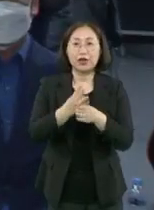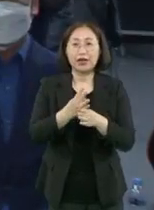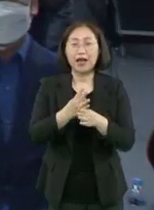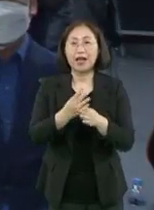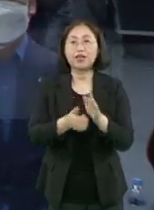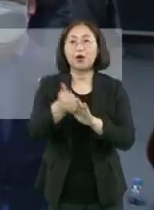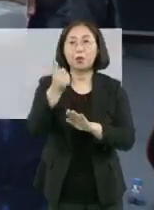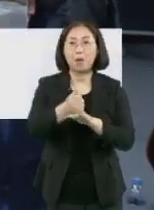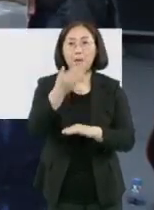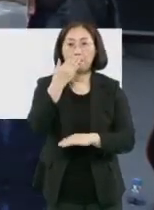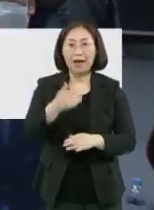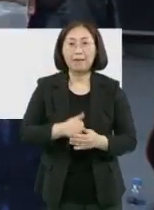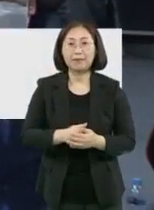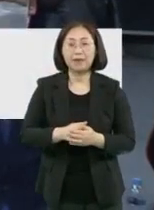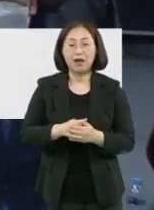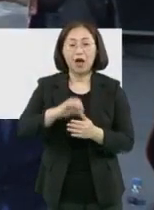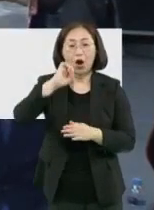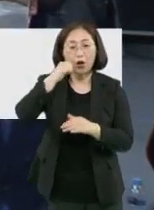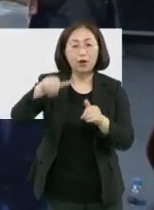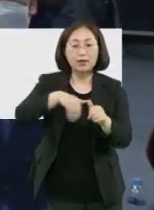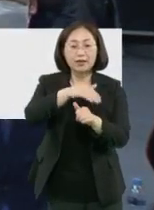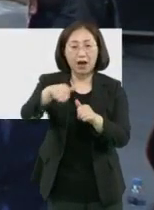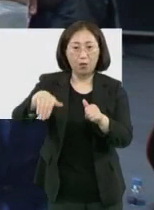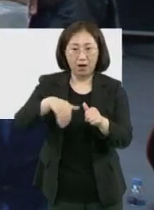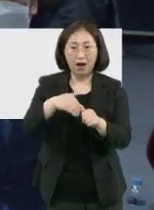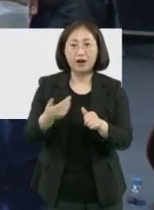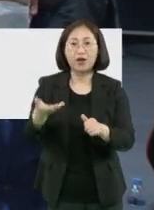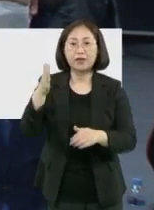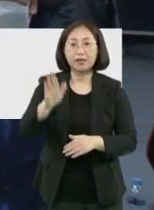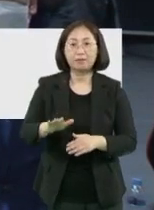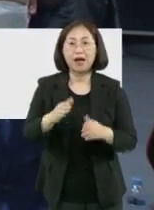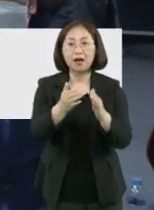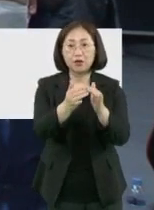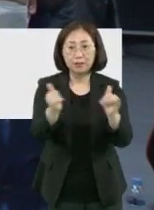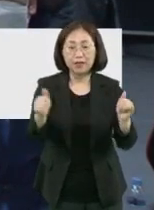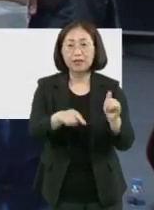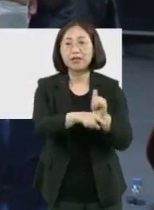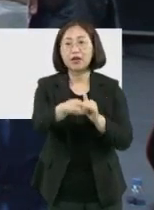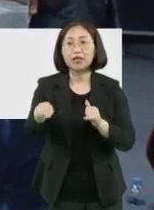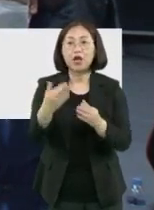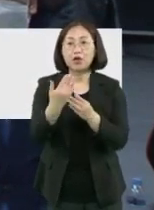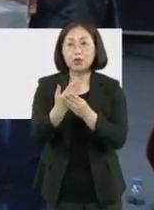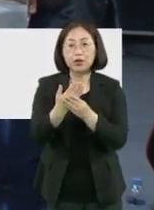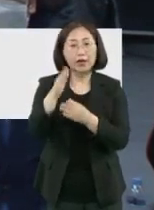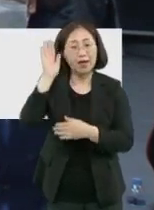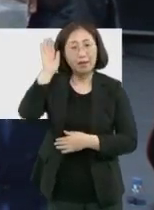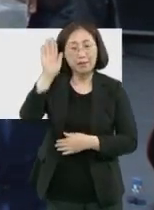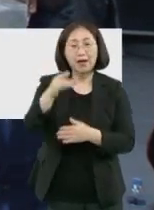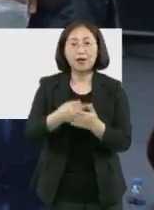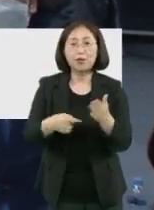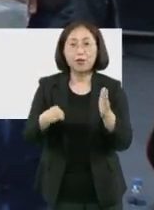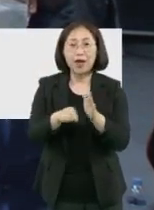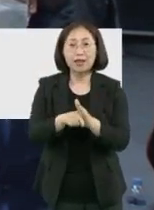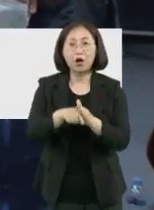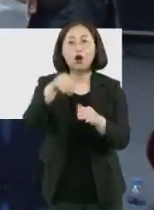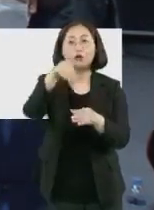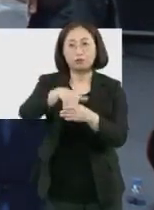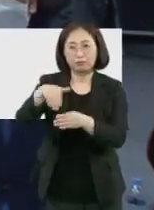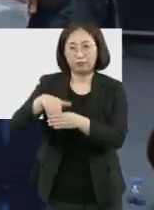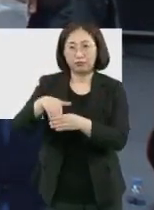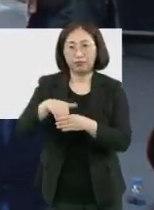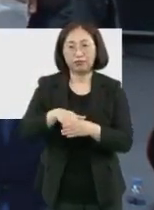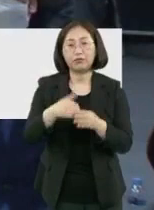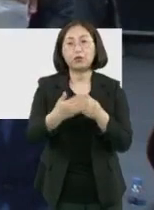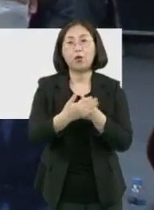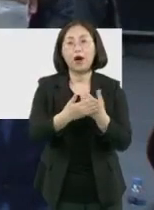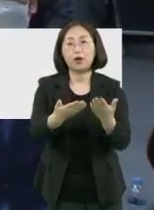어려운 여건이고 상황이었음에도 불구하고 국민들께서 유성의 미래를 위해서 투표를 해주셨다고